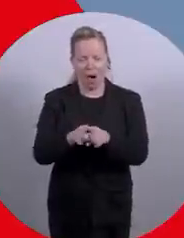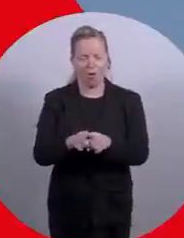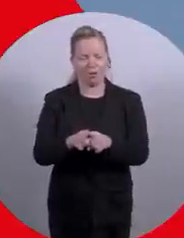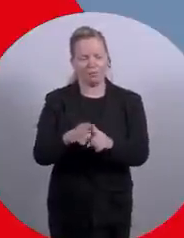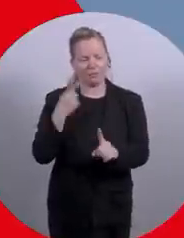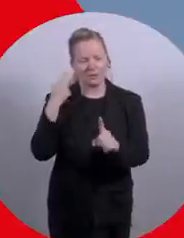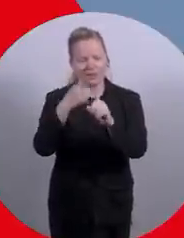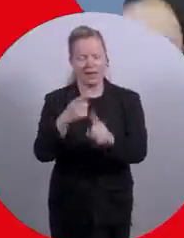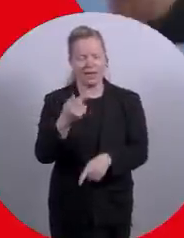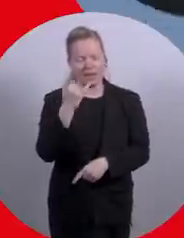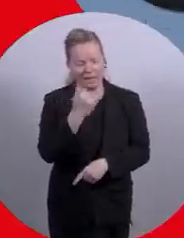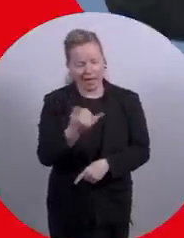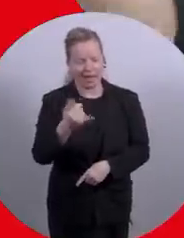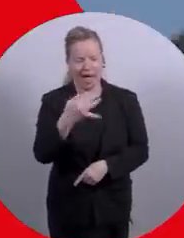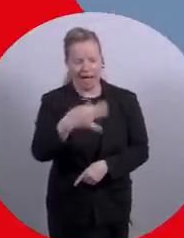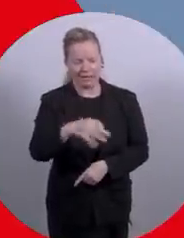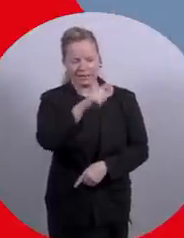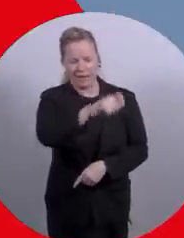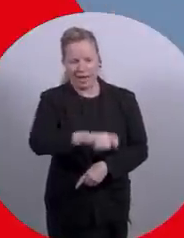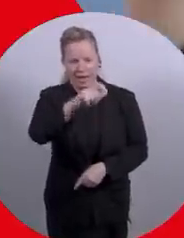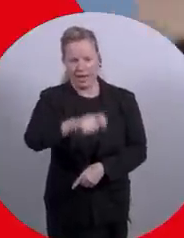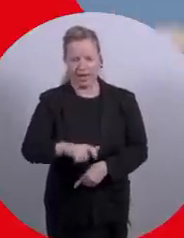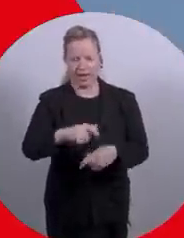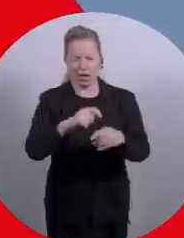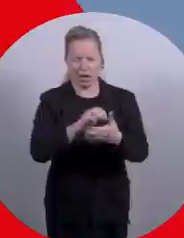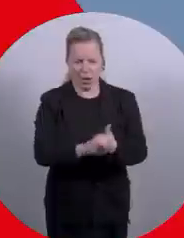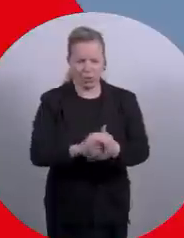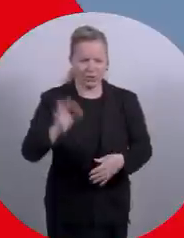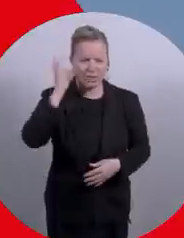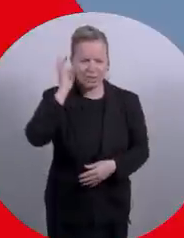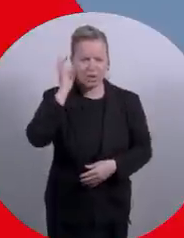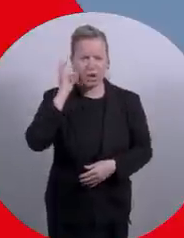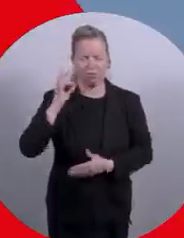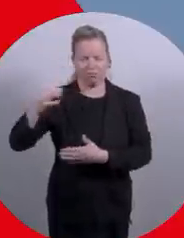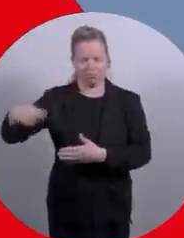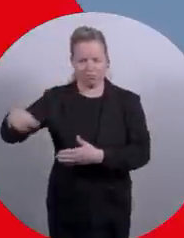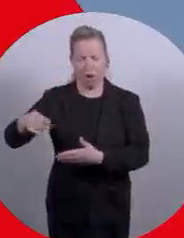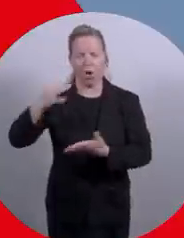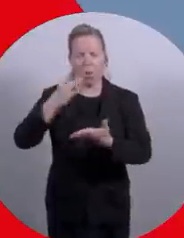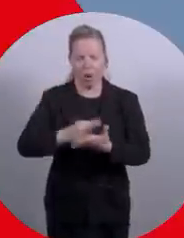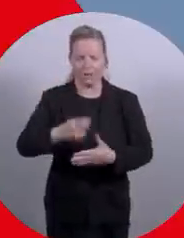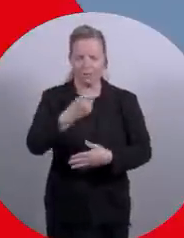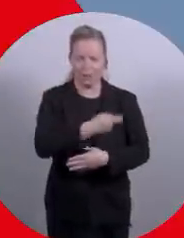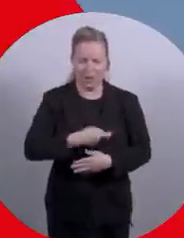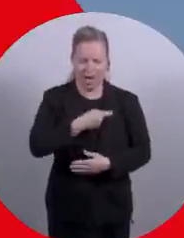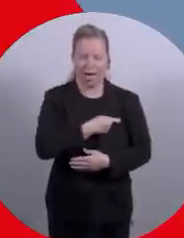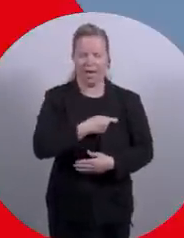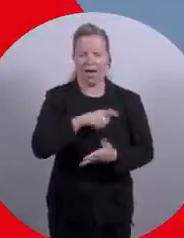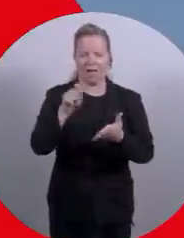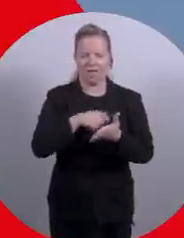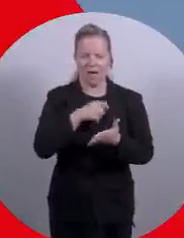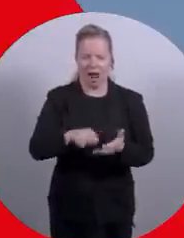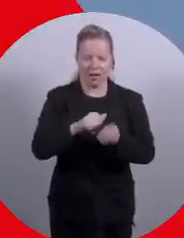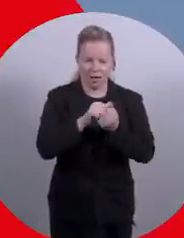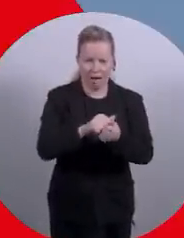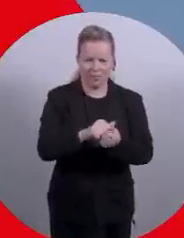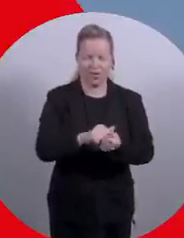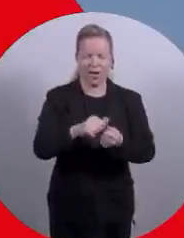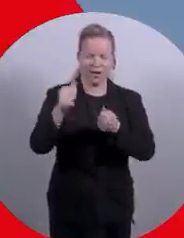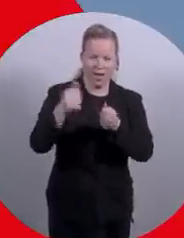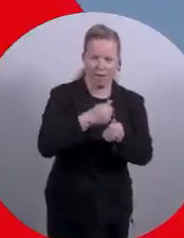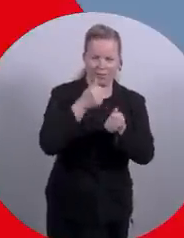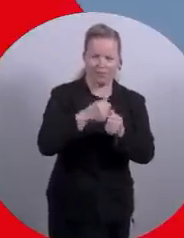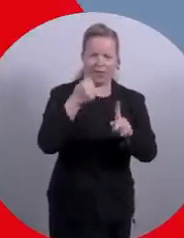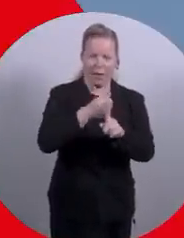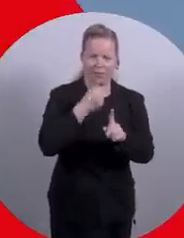einzelnen Genossin die in der Ortspartei bei irgendeinem Wahlkampf wo auch immer dafür gekämpft hat dass sie einen Listenplatz kriegt